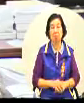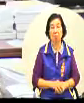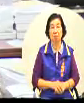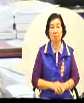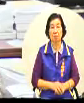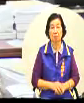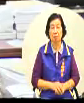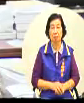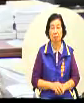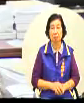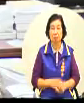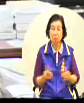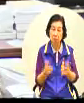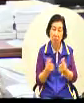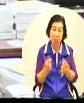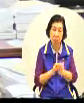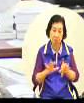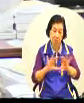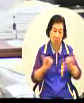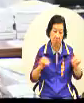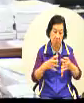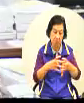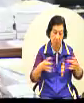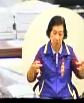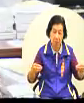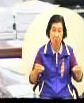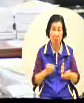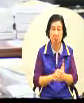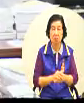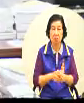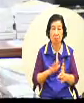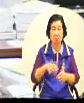像一个地瓜，有的住户